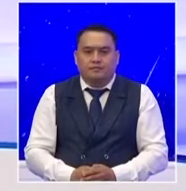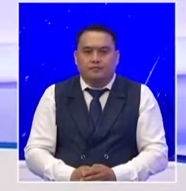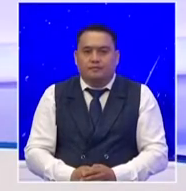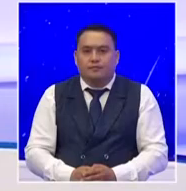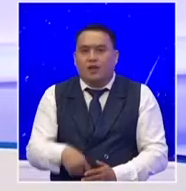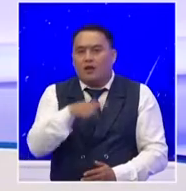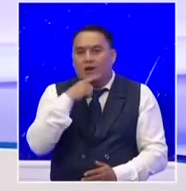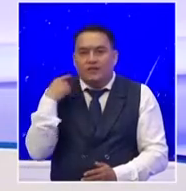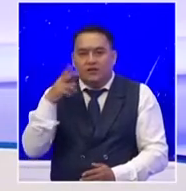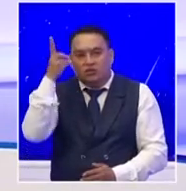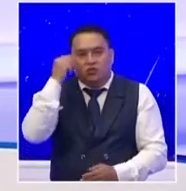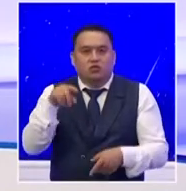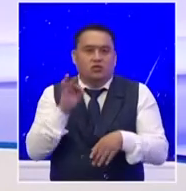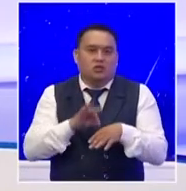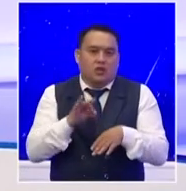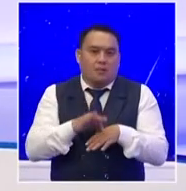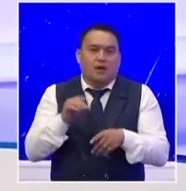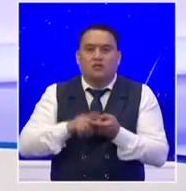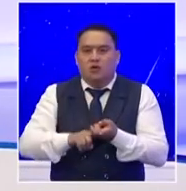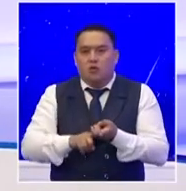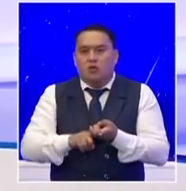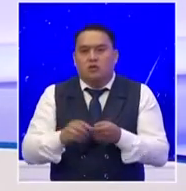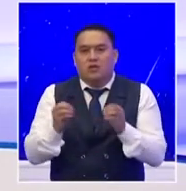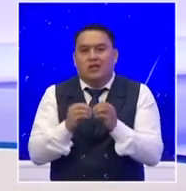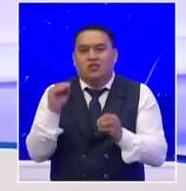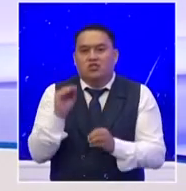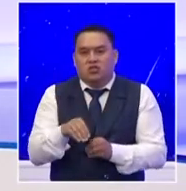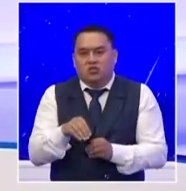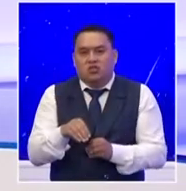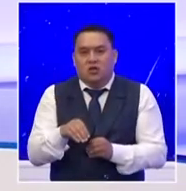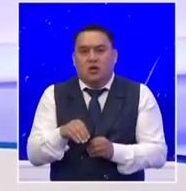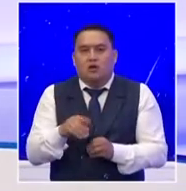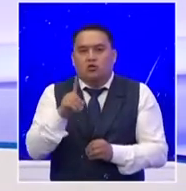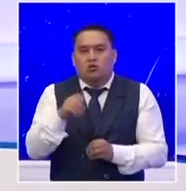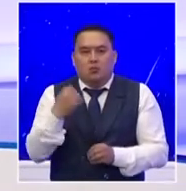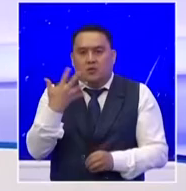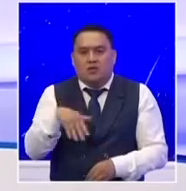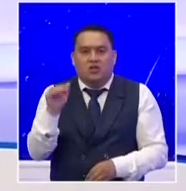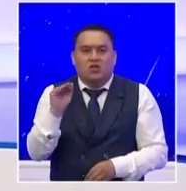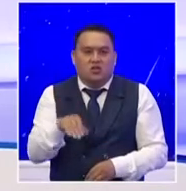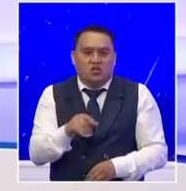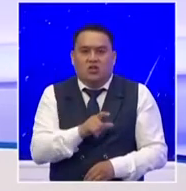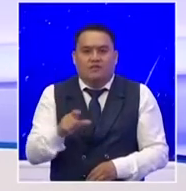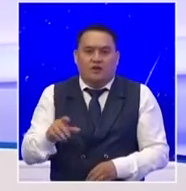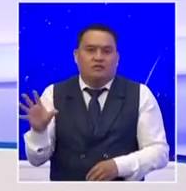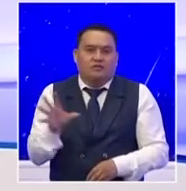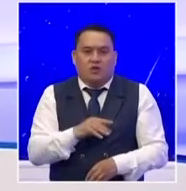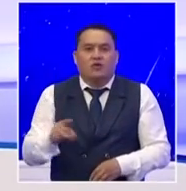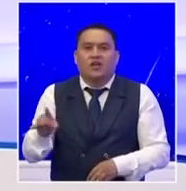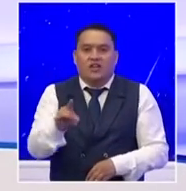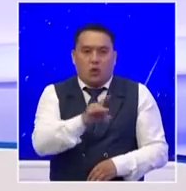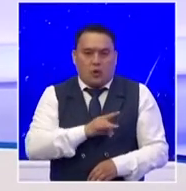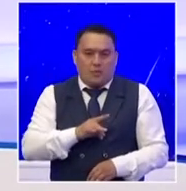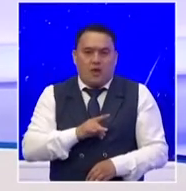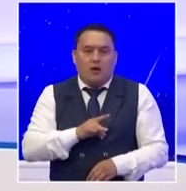В России число заразившихся за последние сутки превысило 10 тысяч и сейчас составляет более 155 тысяч человек во всех